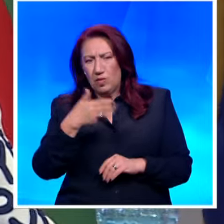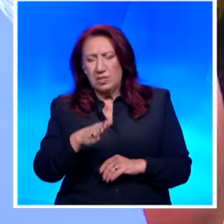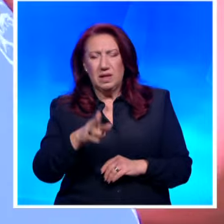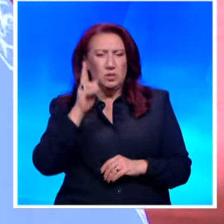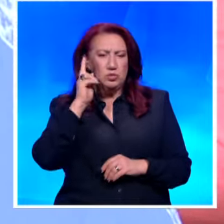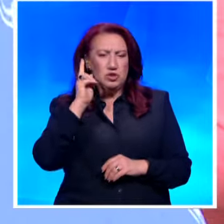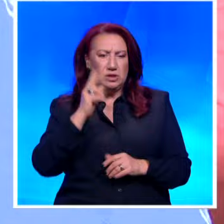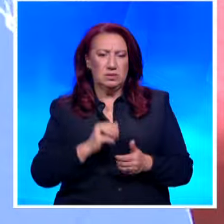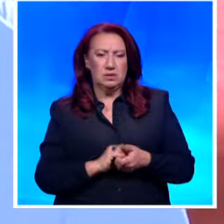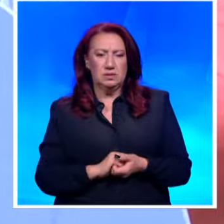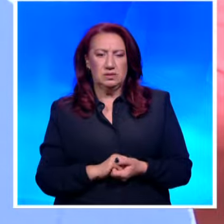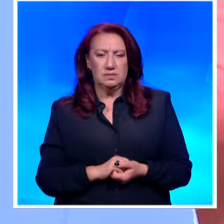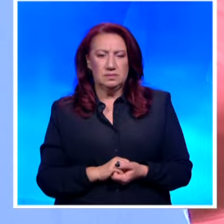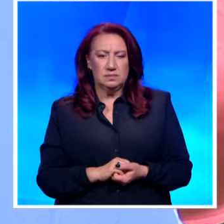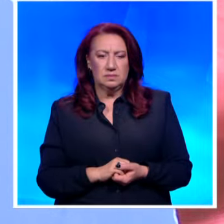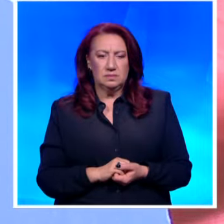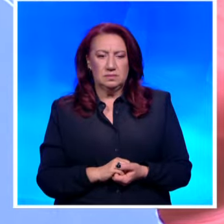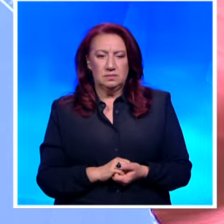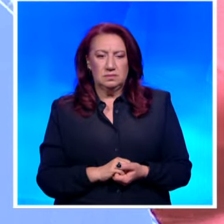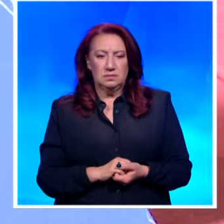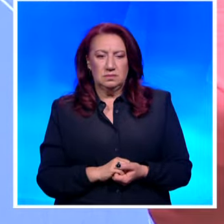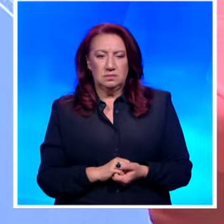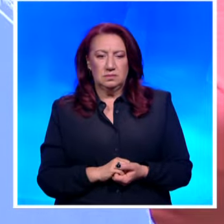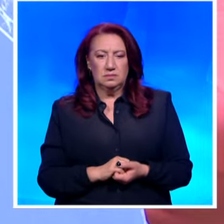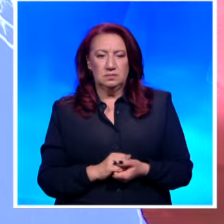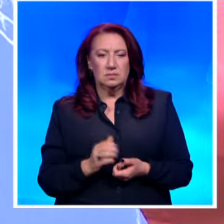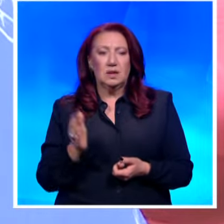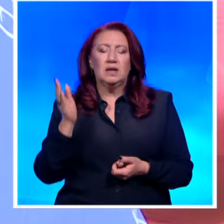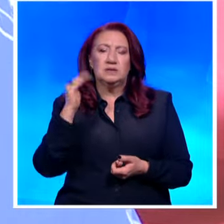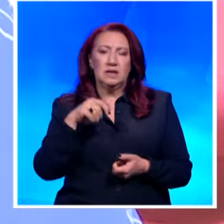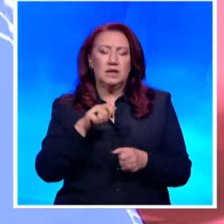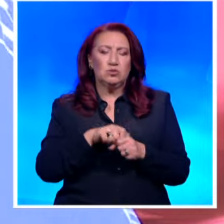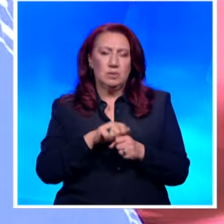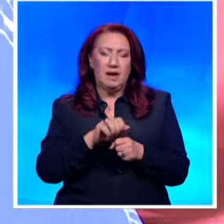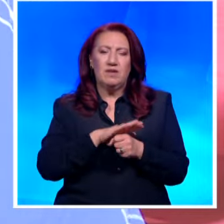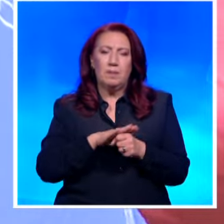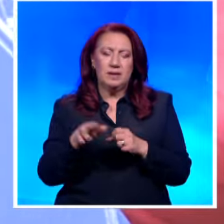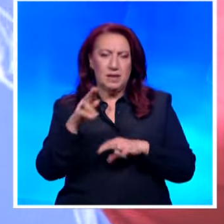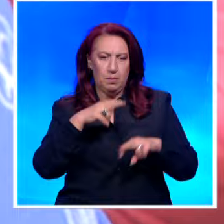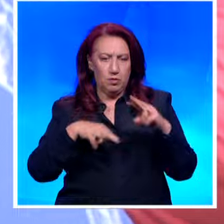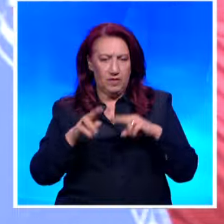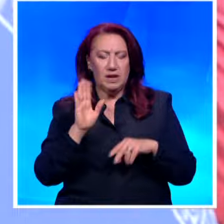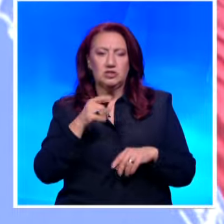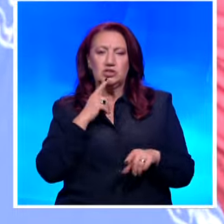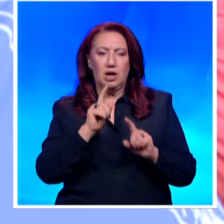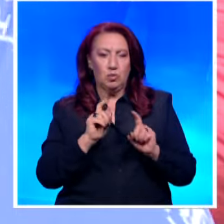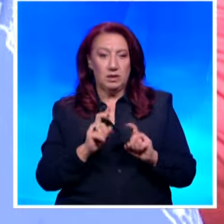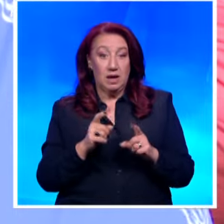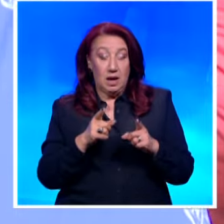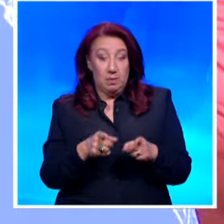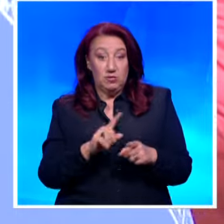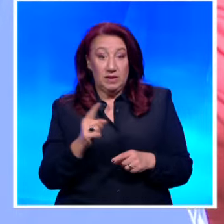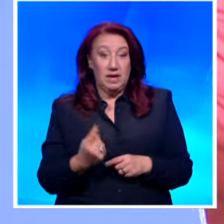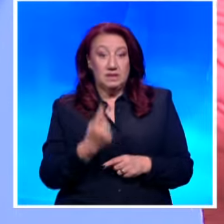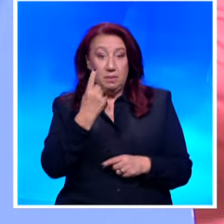учителката. След като осъществя цялата си проверка, ще коментирам всичко. Оказва, че това не е първи случай, има и други